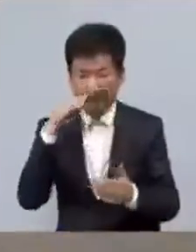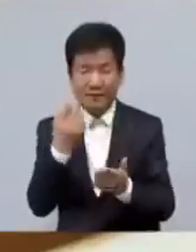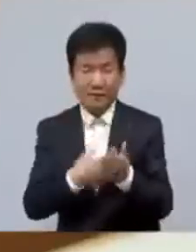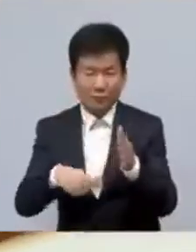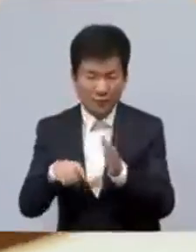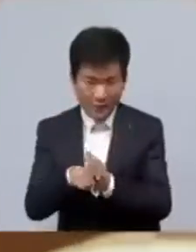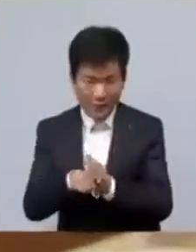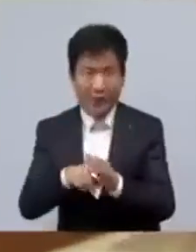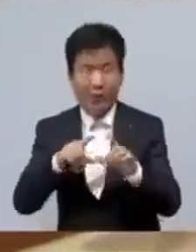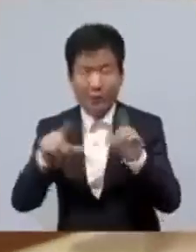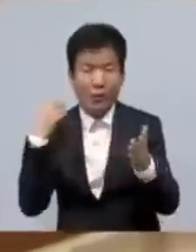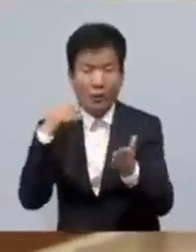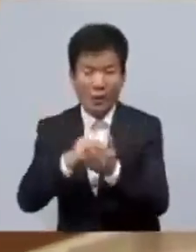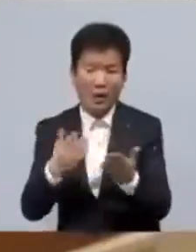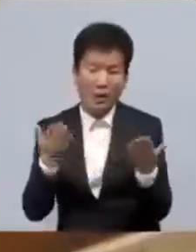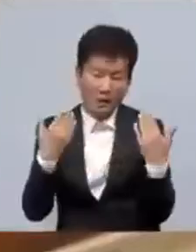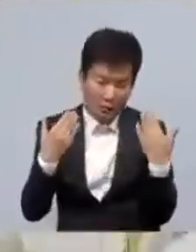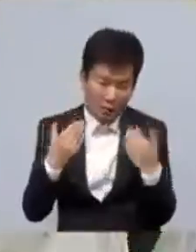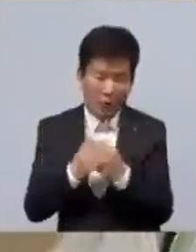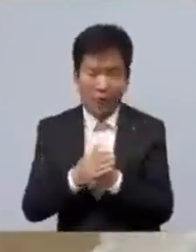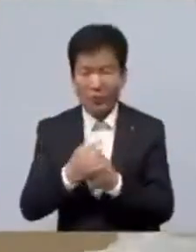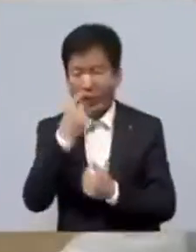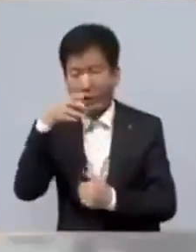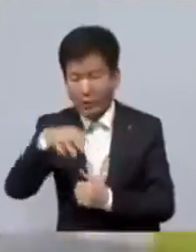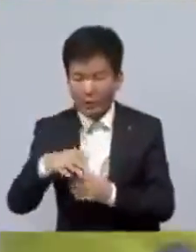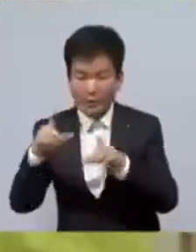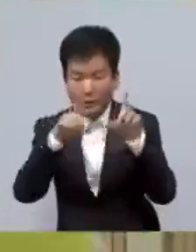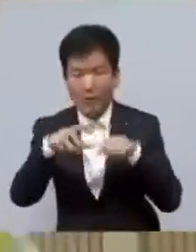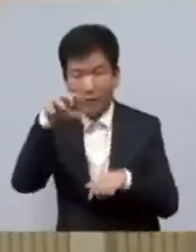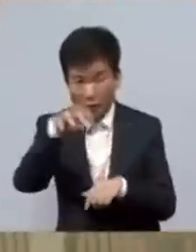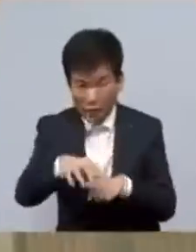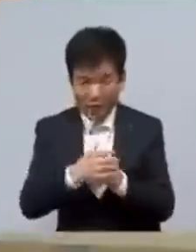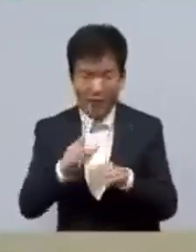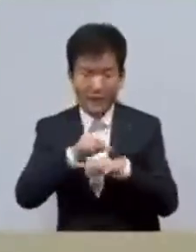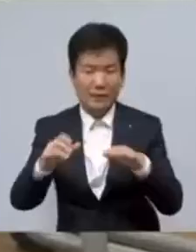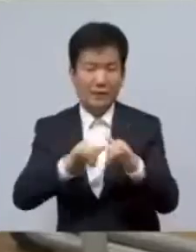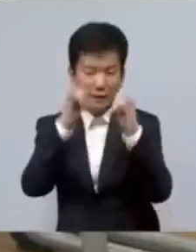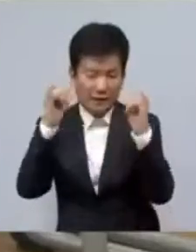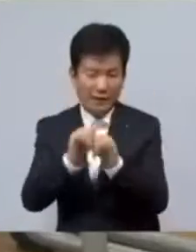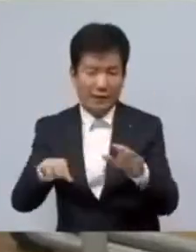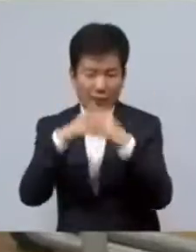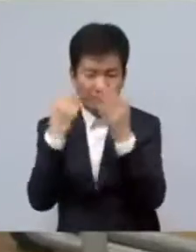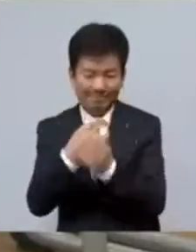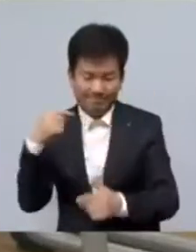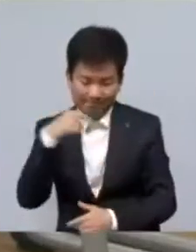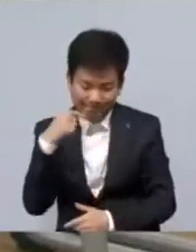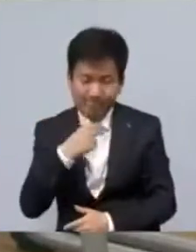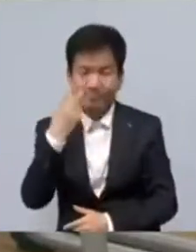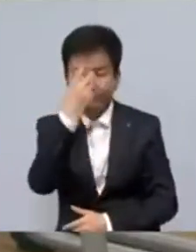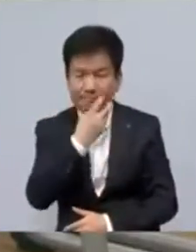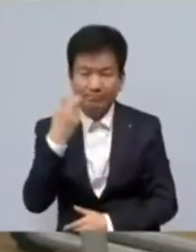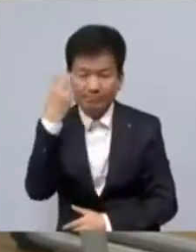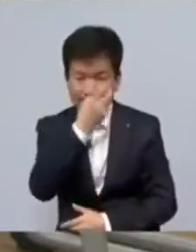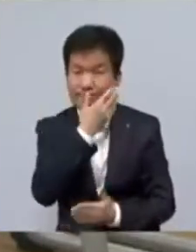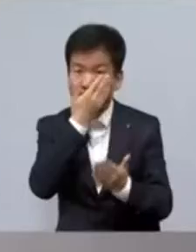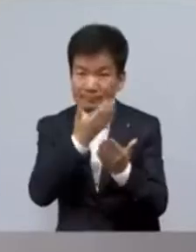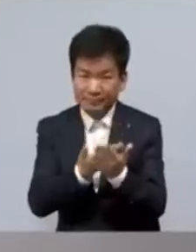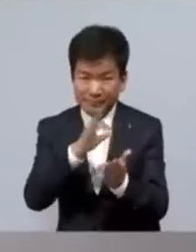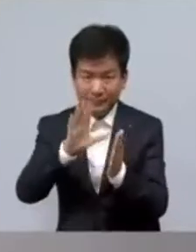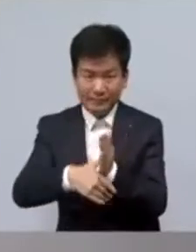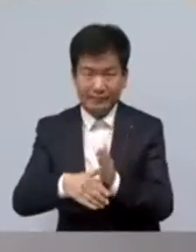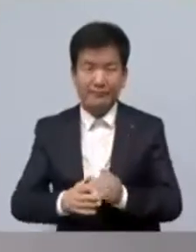일상 회복 속에 학교와 학원 같은 학생 생활 공간을 너무 지역사회 전반에 철저한 방역이 더 중요해졌습니다